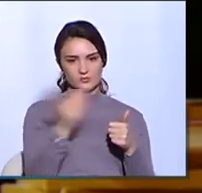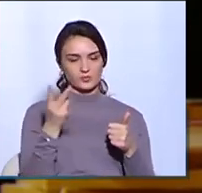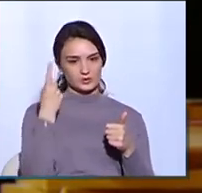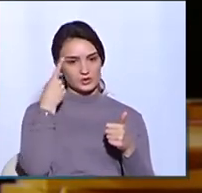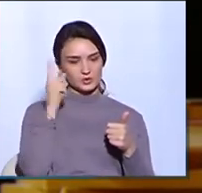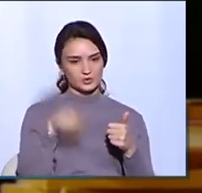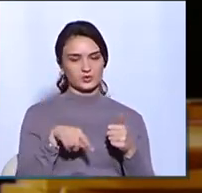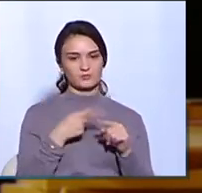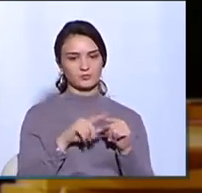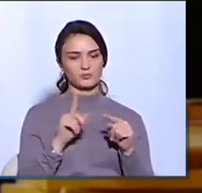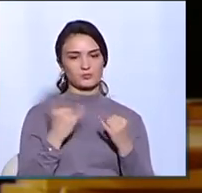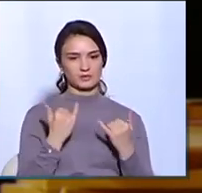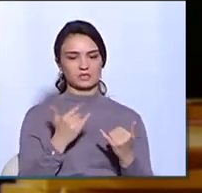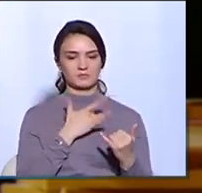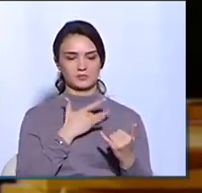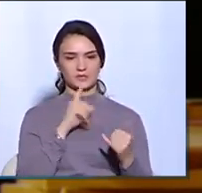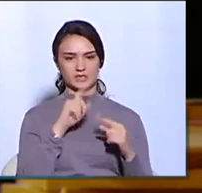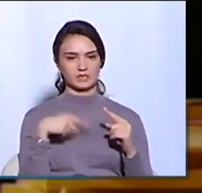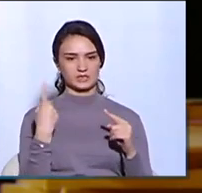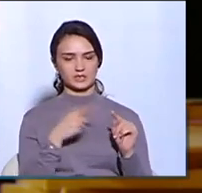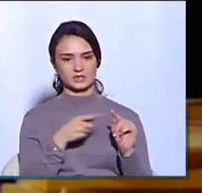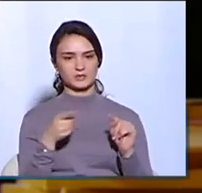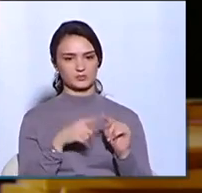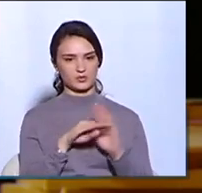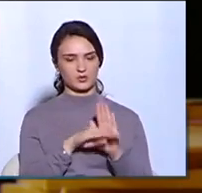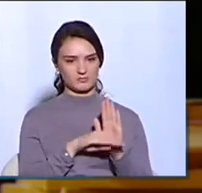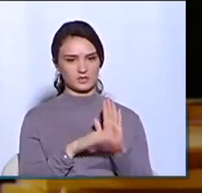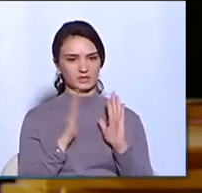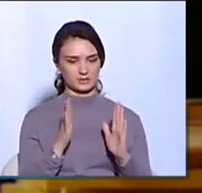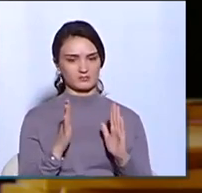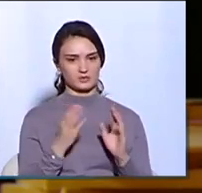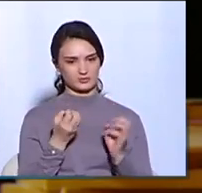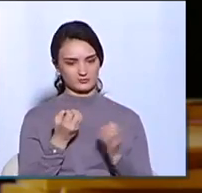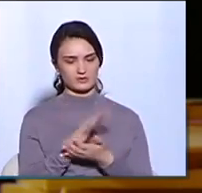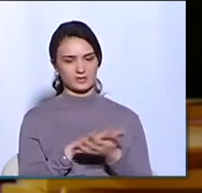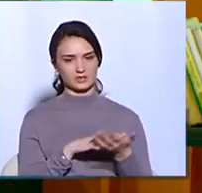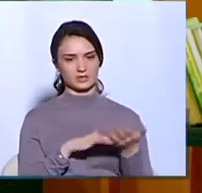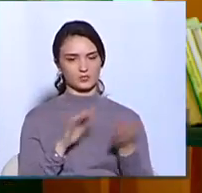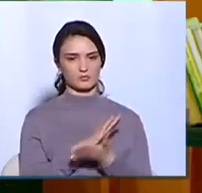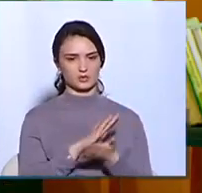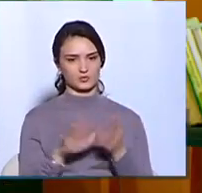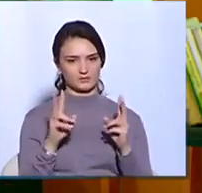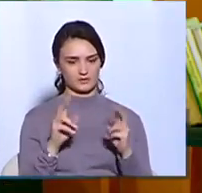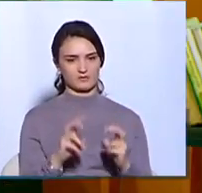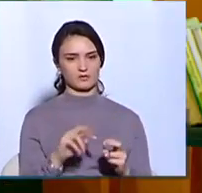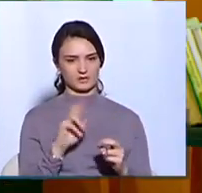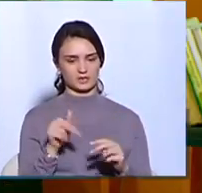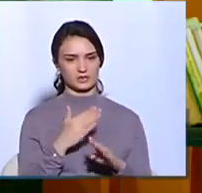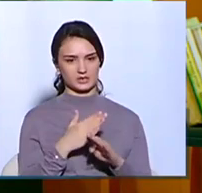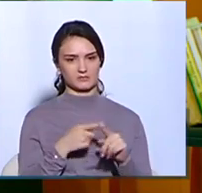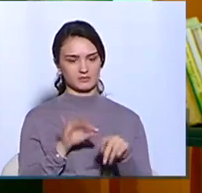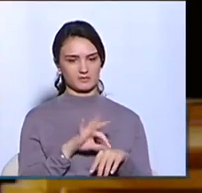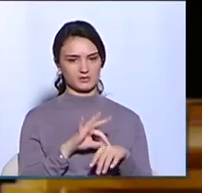ეცოდინება, იმიტომ რომ დღეს მინიმუმ 1 წელი ეს პროგრამა იქნება, შეიძლება კიდევ გაგრძელდეს. უფასო კვლევა არის